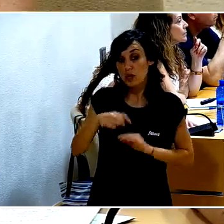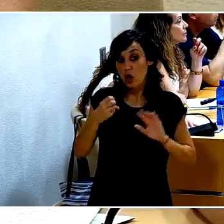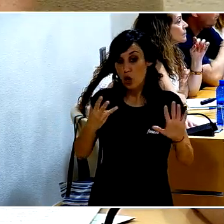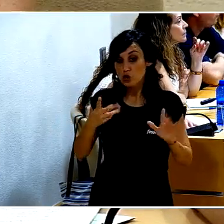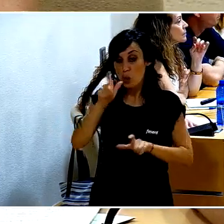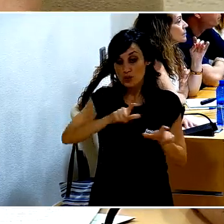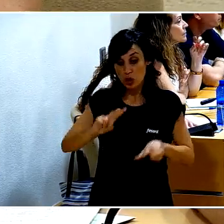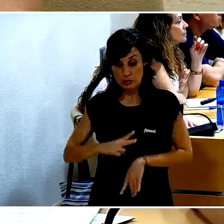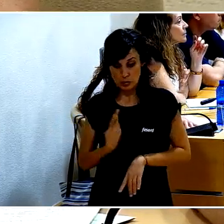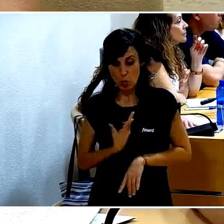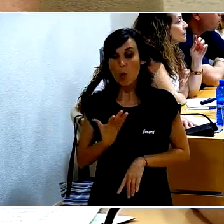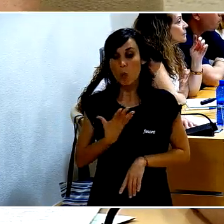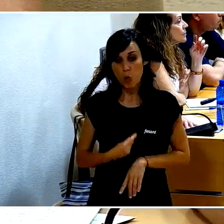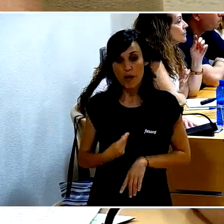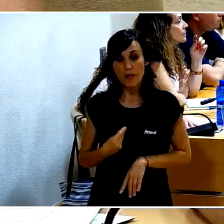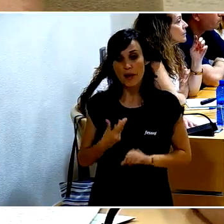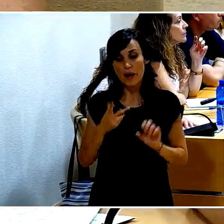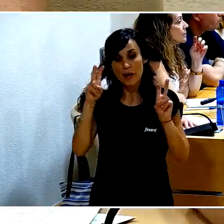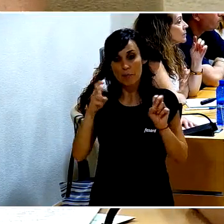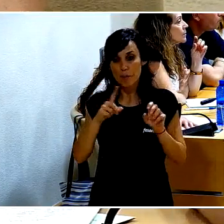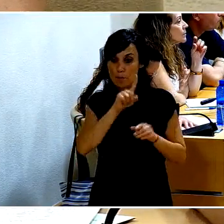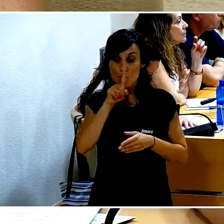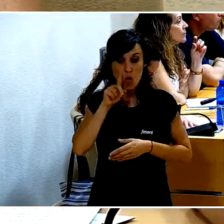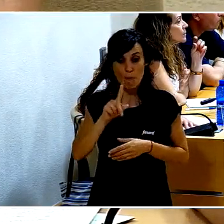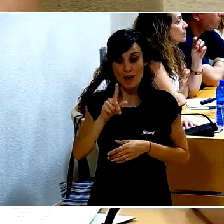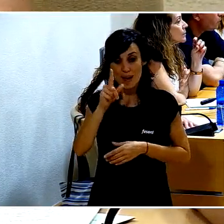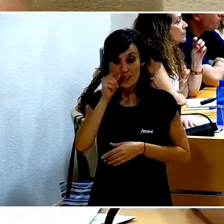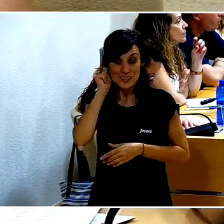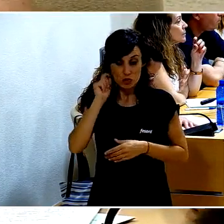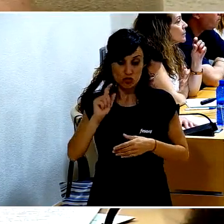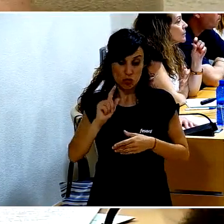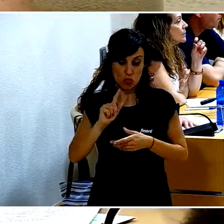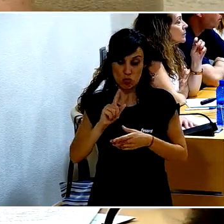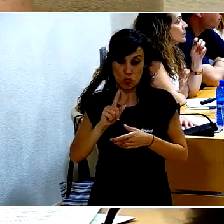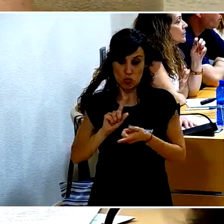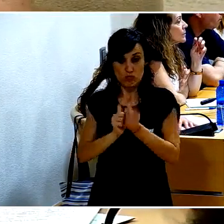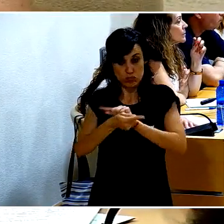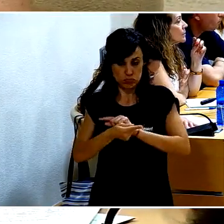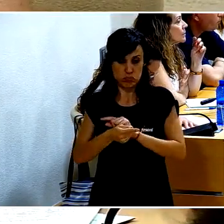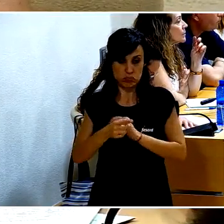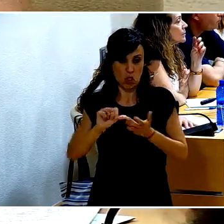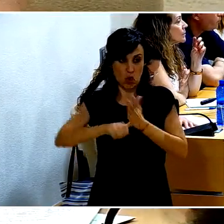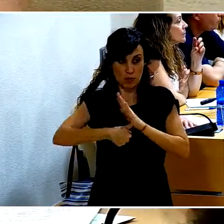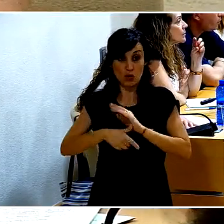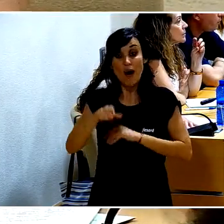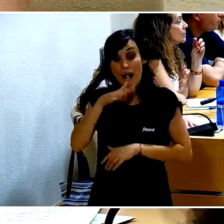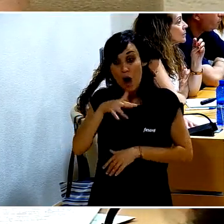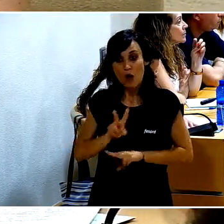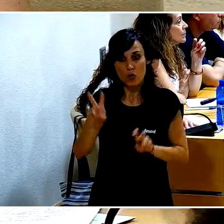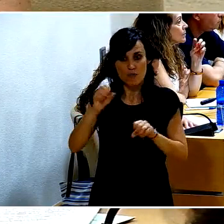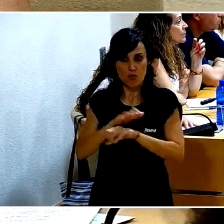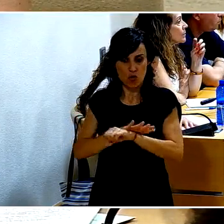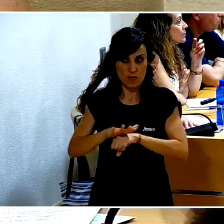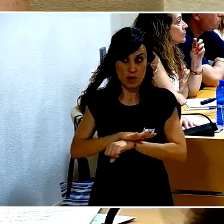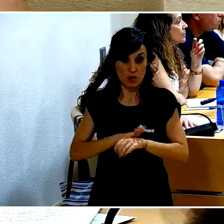persones transsexuals pogueren canviar la referència del nom i sexe en els seus documents. Ara tenim un nou govern. Un